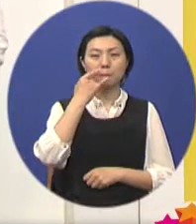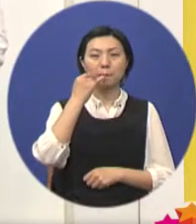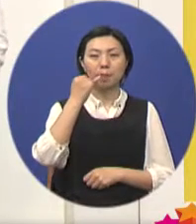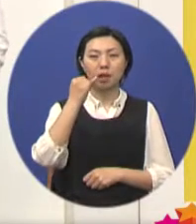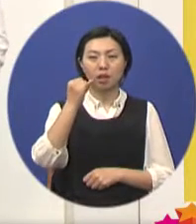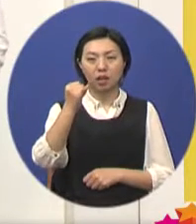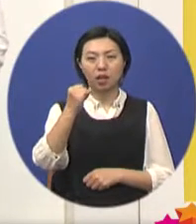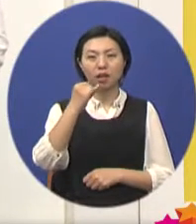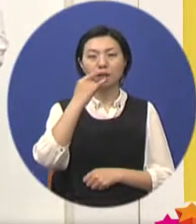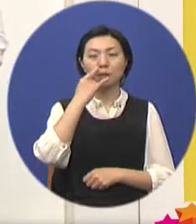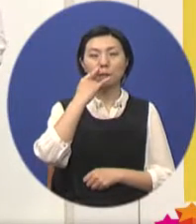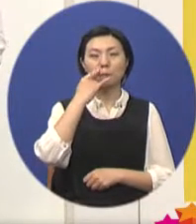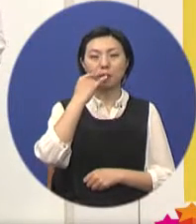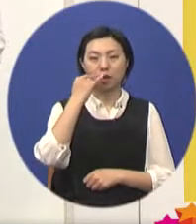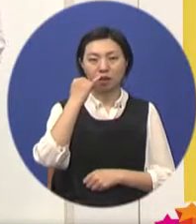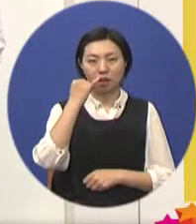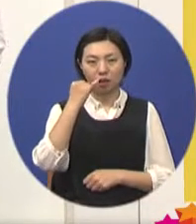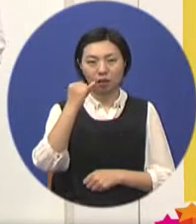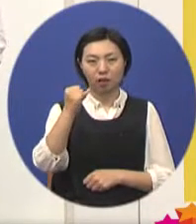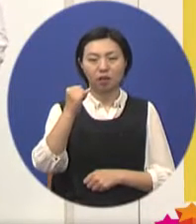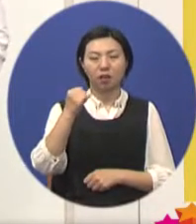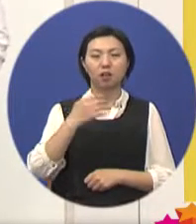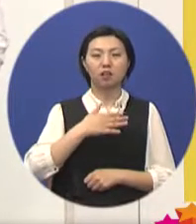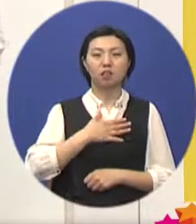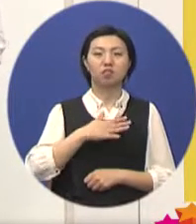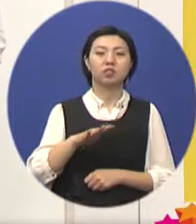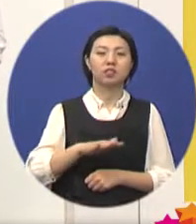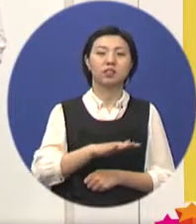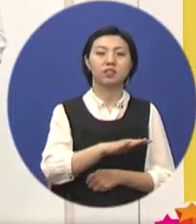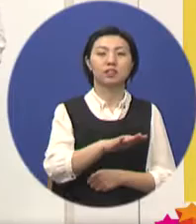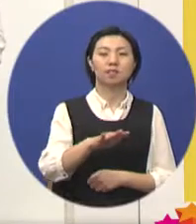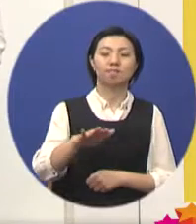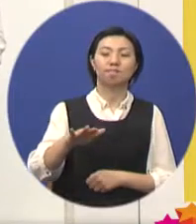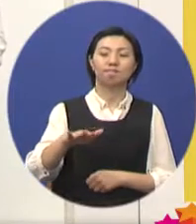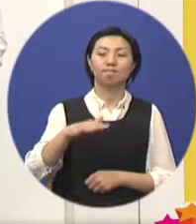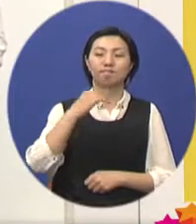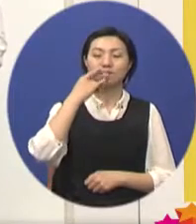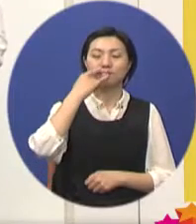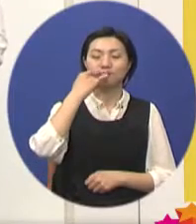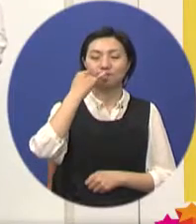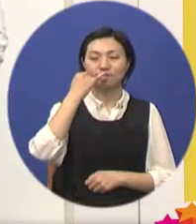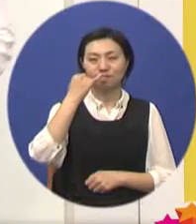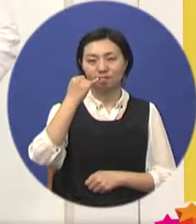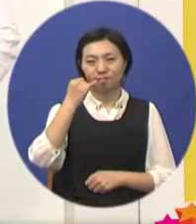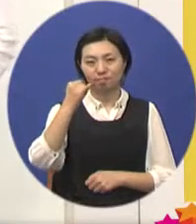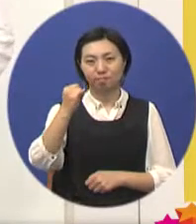어머. 엄마야. 어머나 어머나. 우리 엄마야. 최미란 씨네.